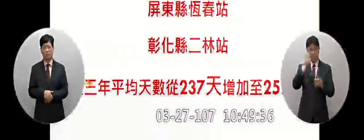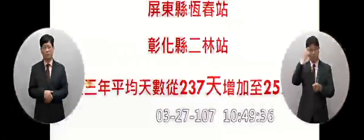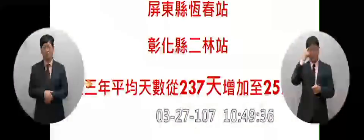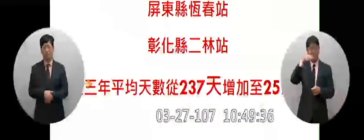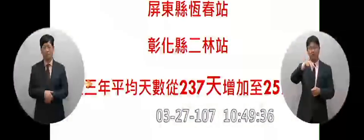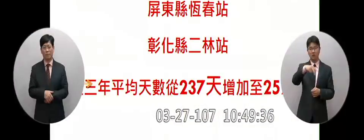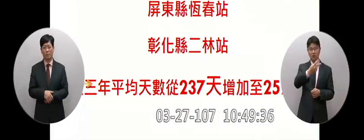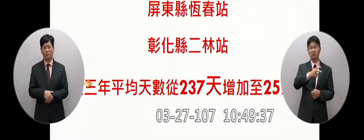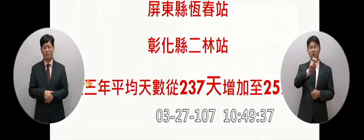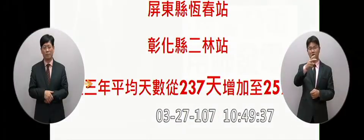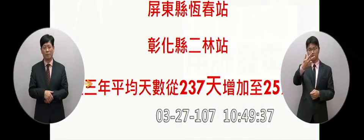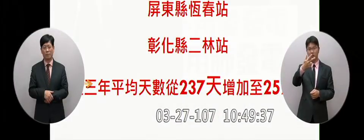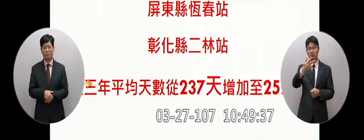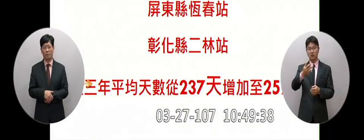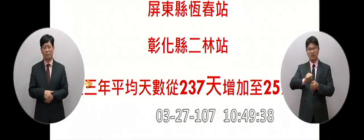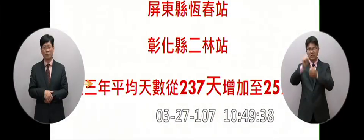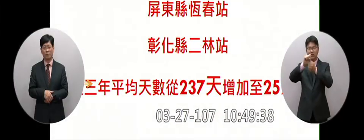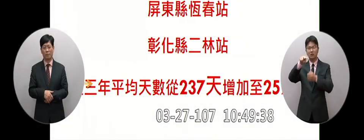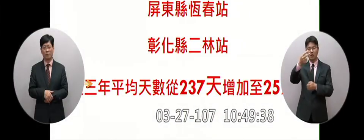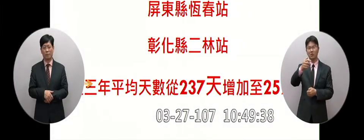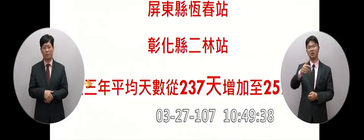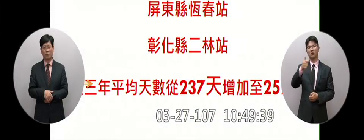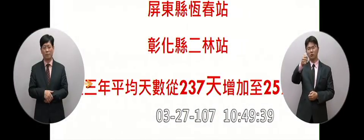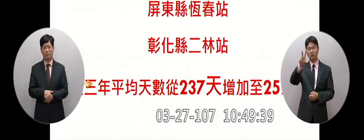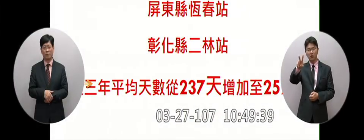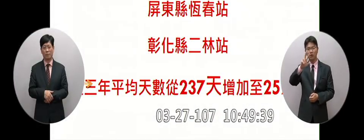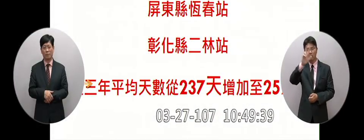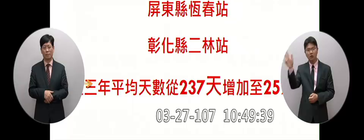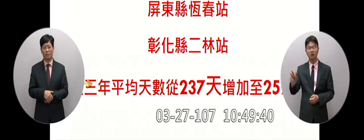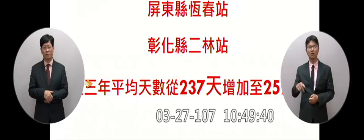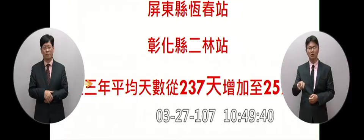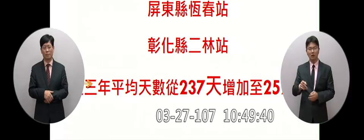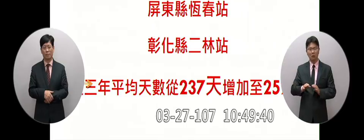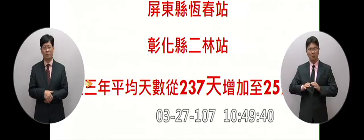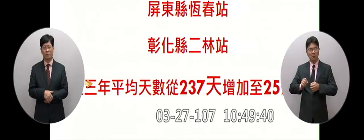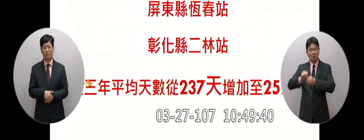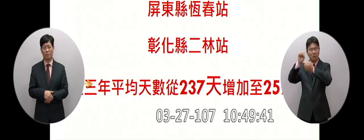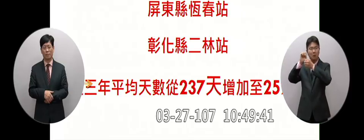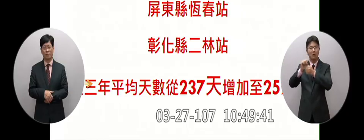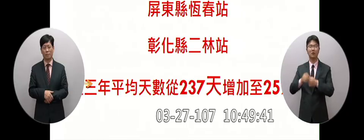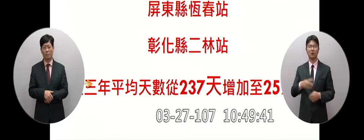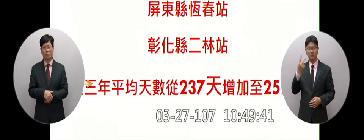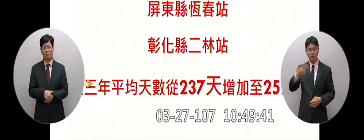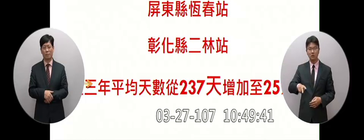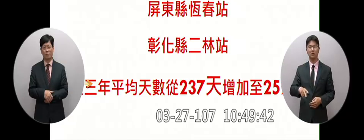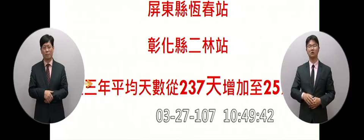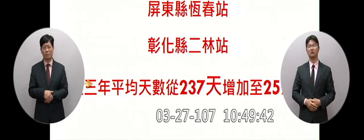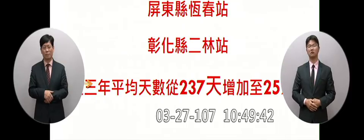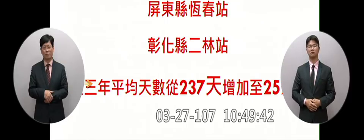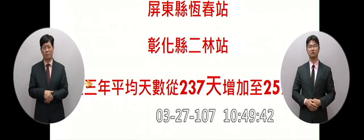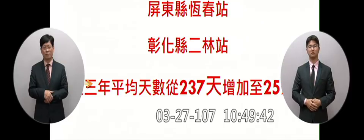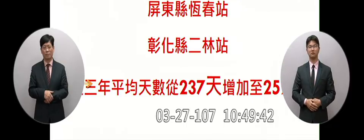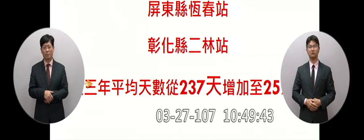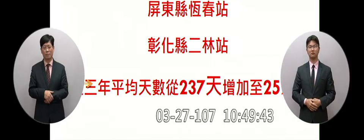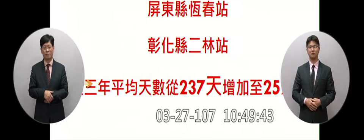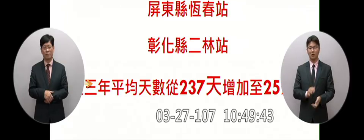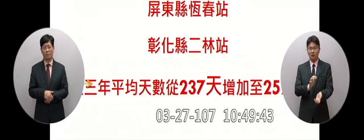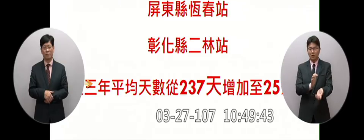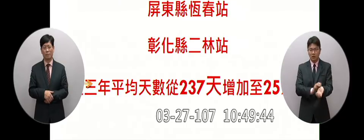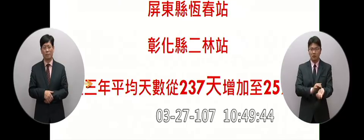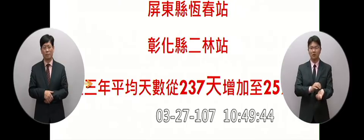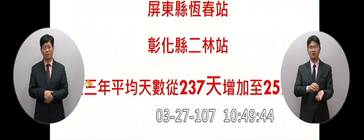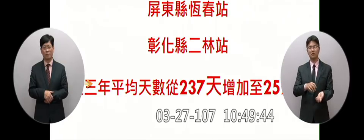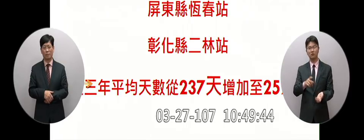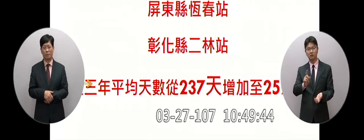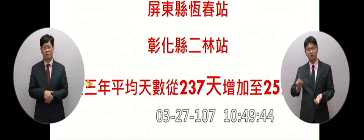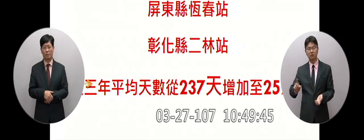在是252天，是不断的一个攀升。那我们再来看看后续的我们的一些医疗的相关的一